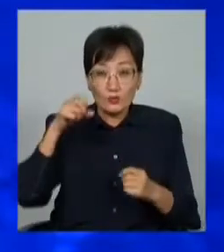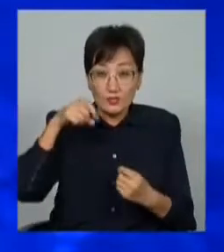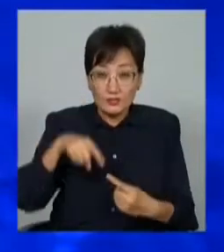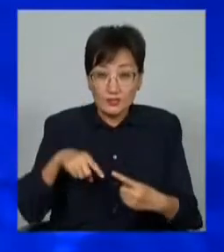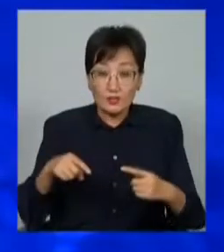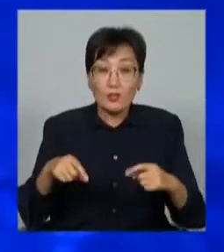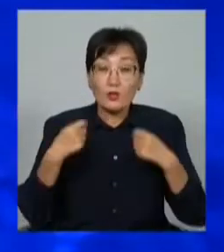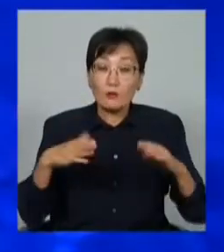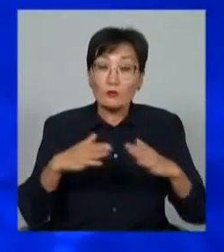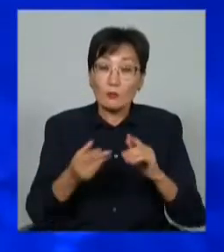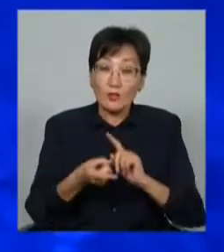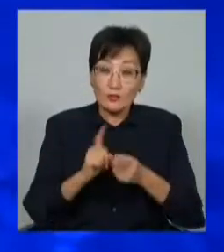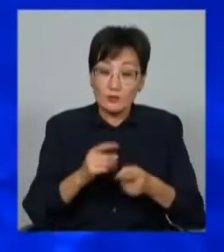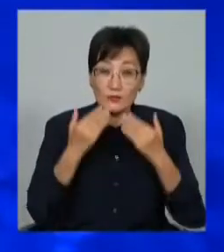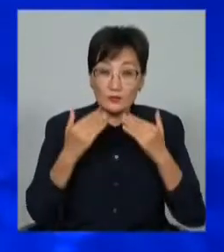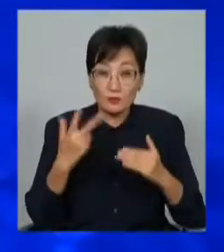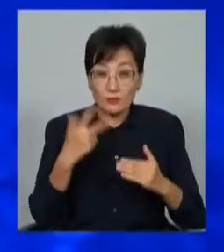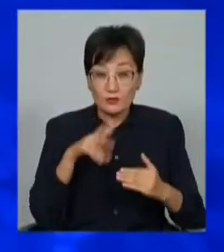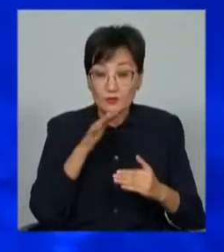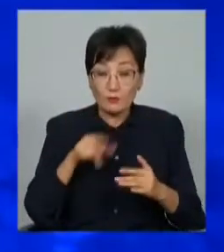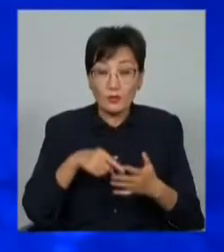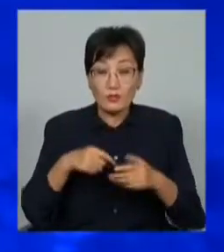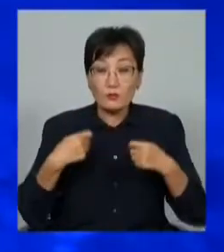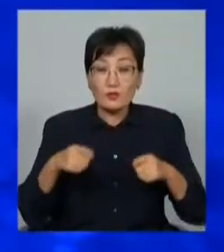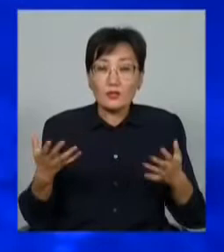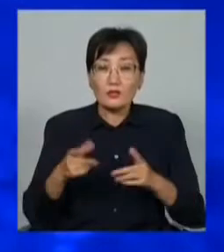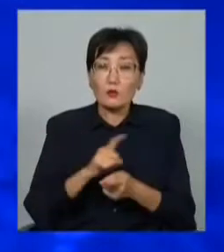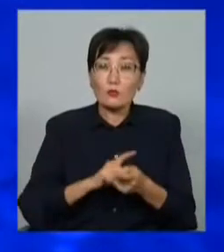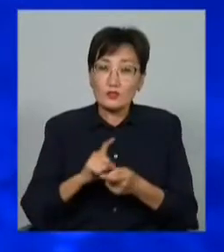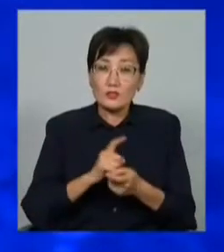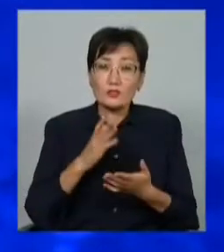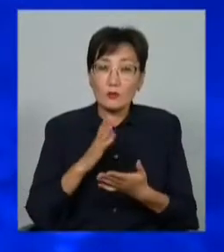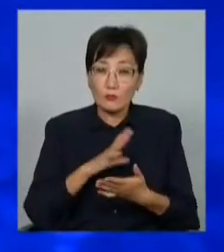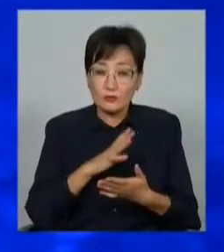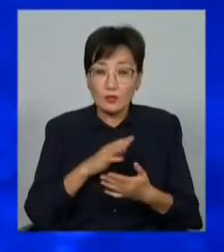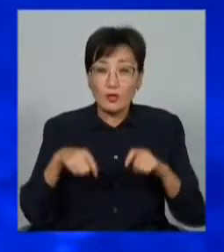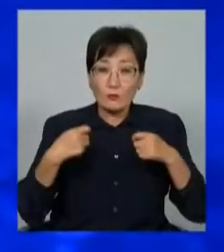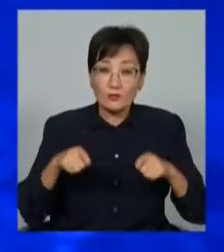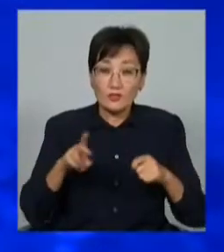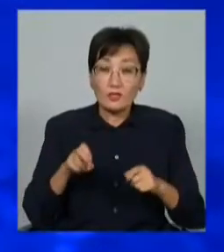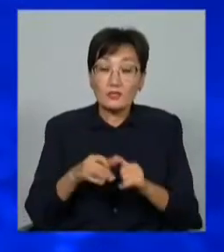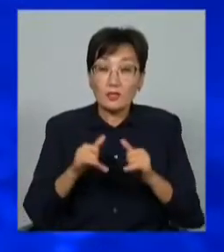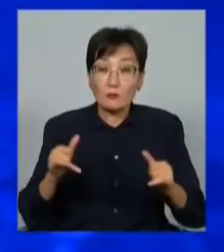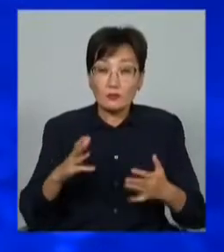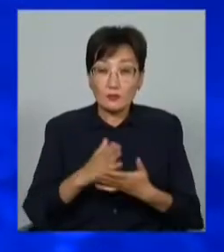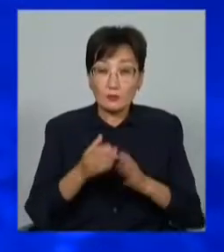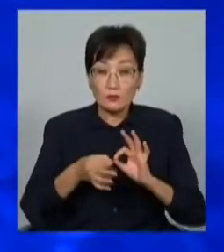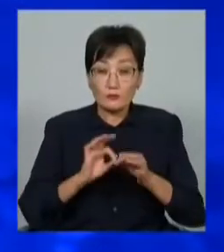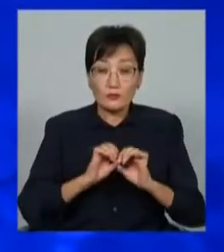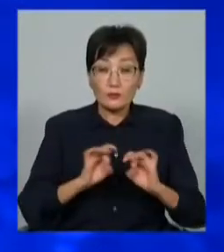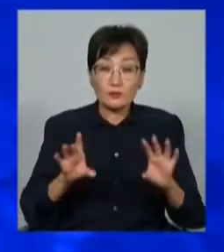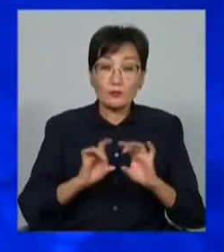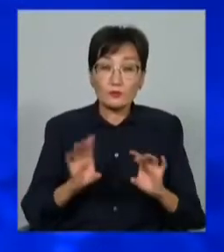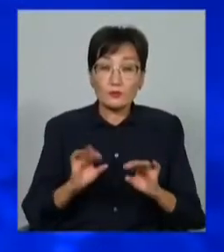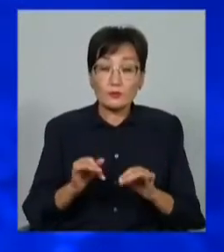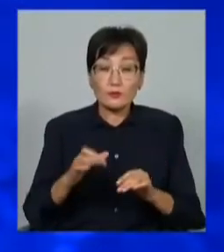үйлеріне айналды. Жалпы соңғы 30 жылда қала базарлары нендей өзгерістерге ұшырады? Сауда саттық қалай дамыды? Әріптесім Сымбат